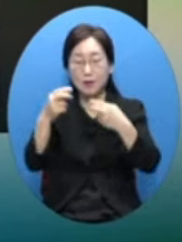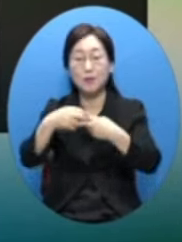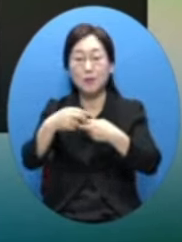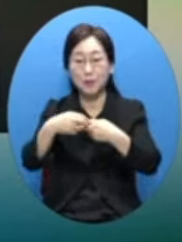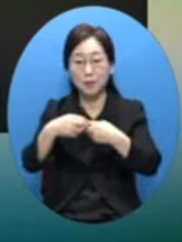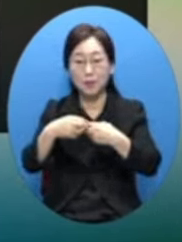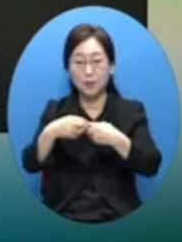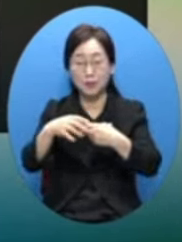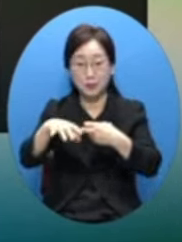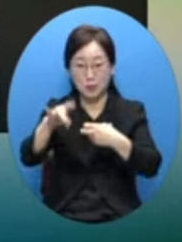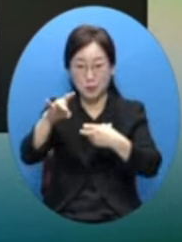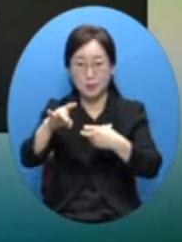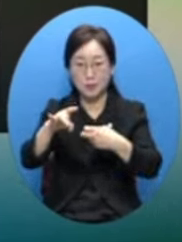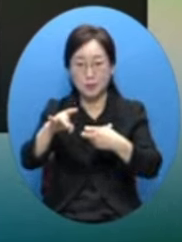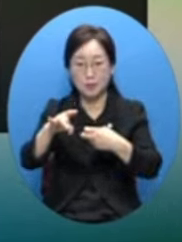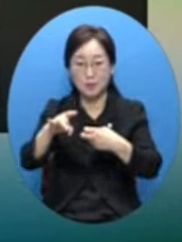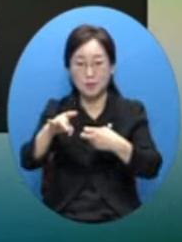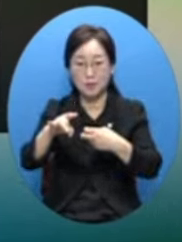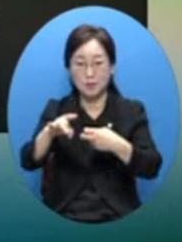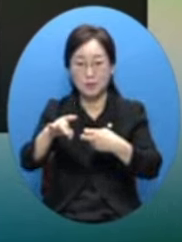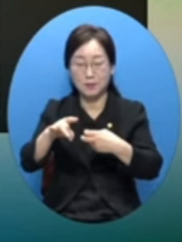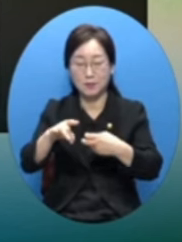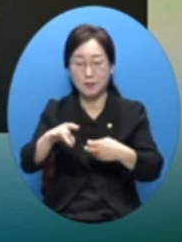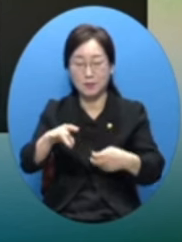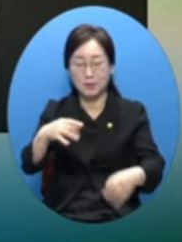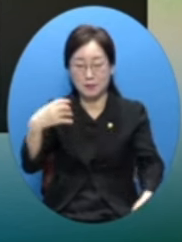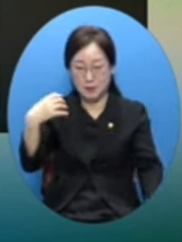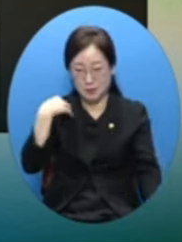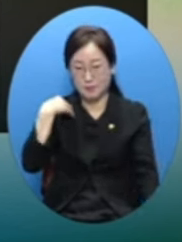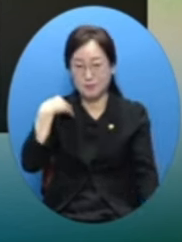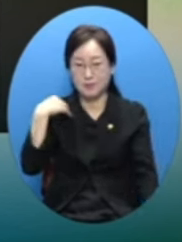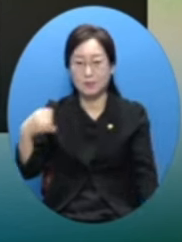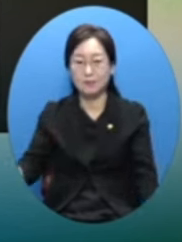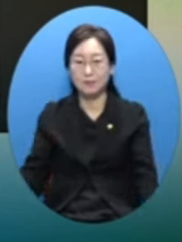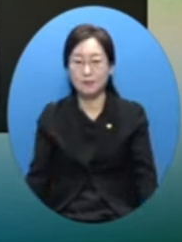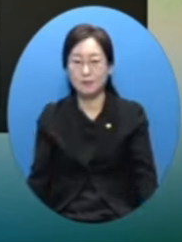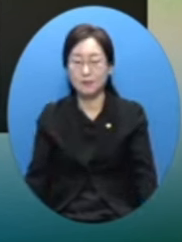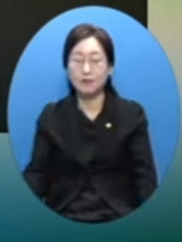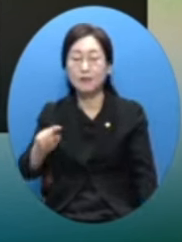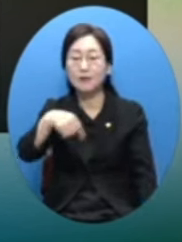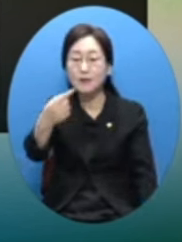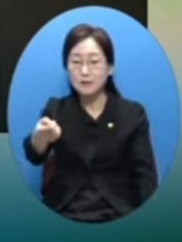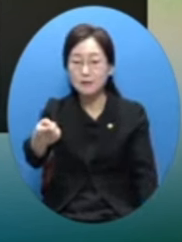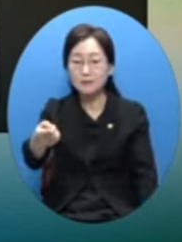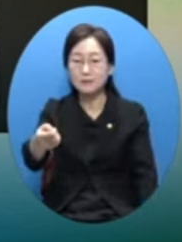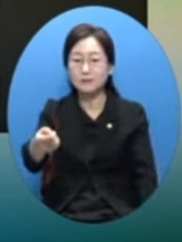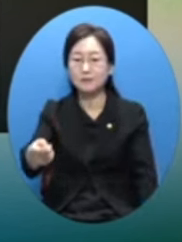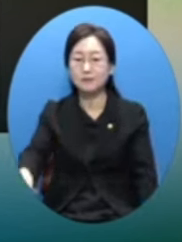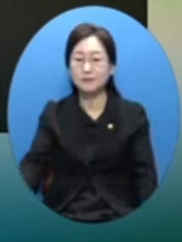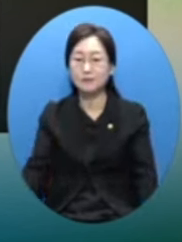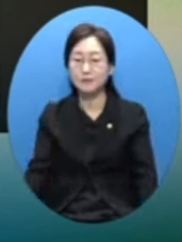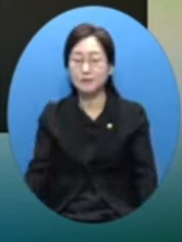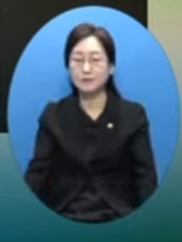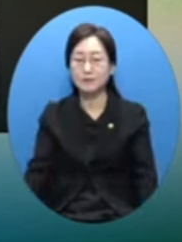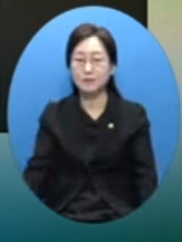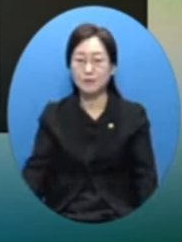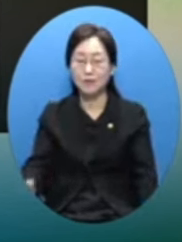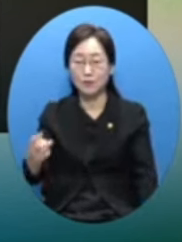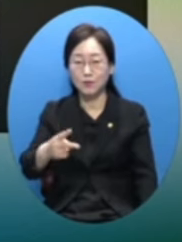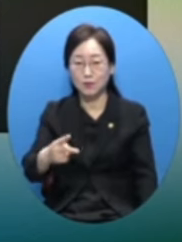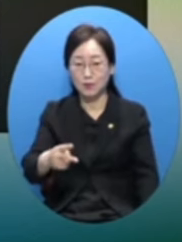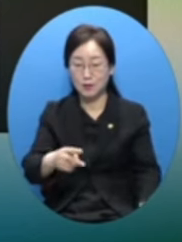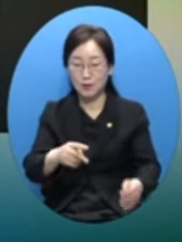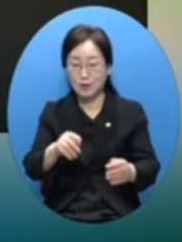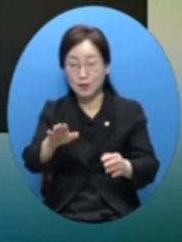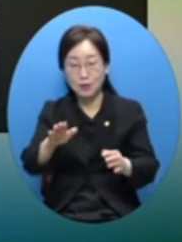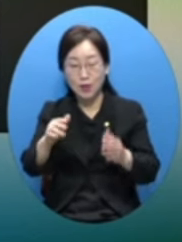이화여자대학교 의료원 책임자로서 섬기는 일이었습니다. 그 다음 해 자신처럼 한국에